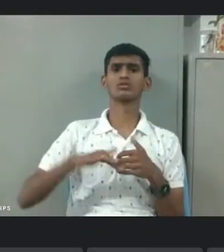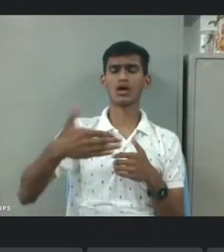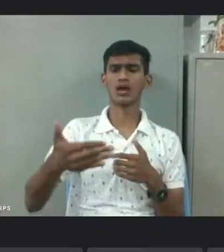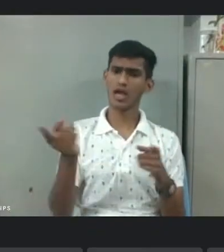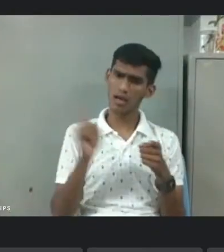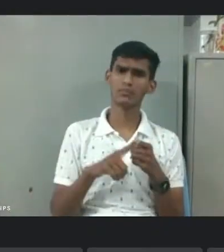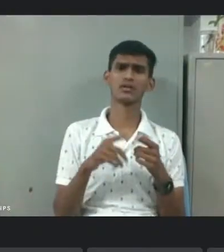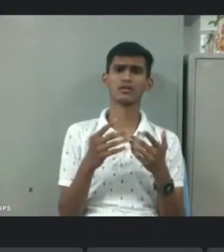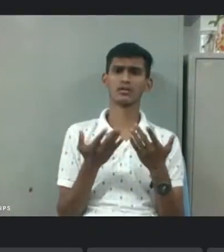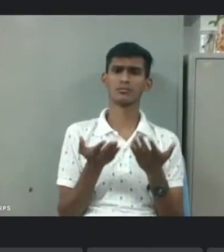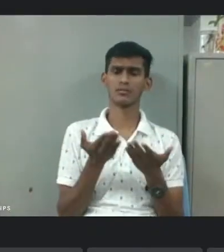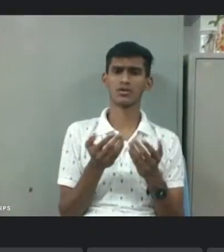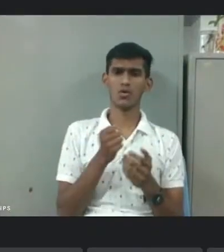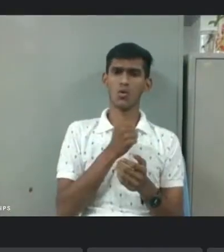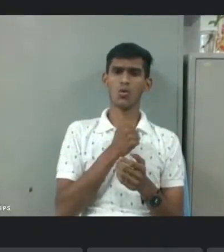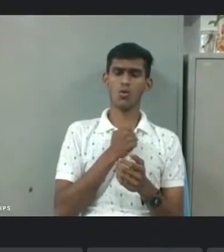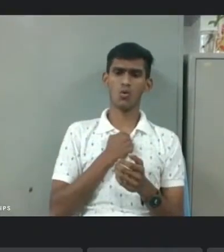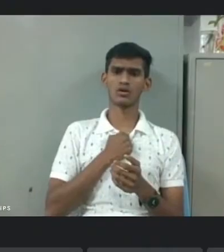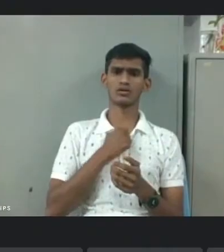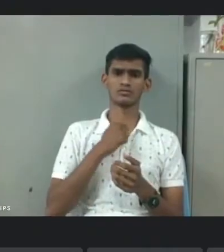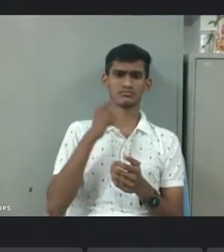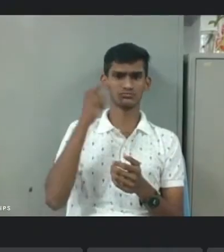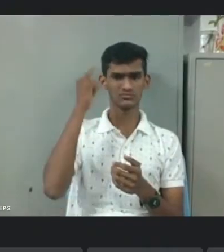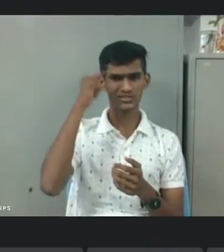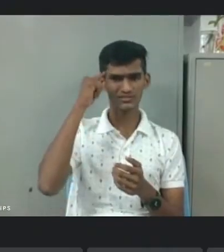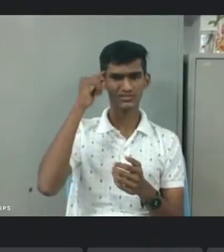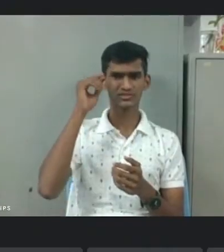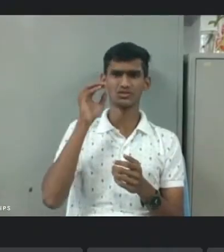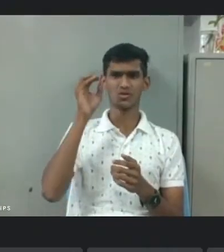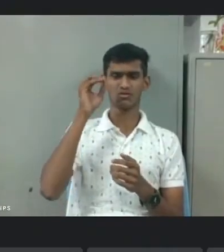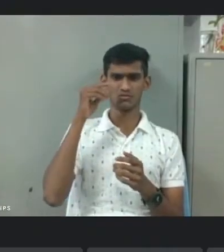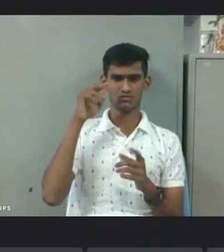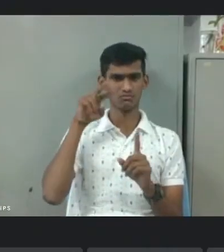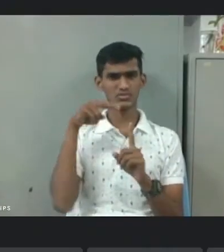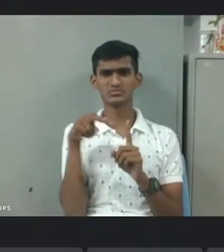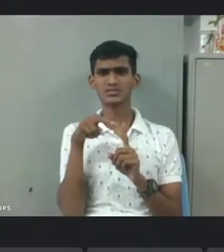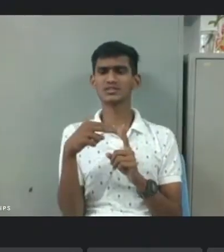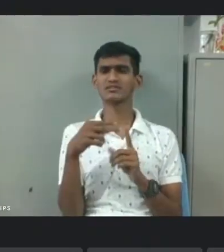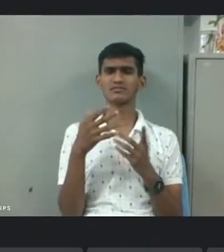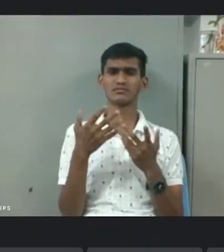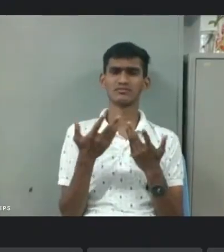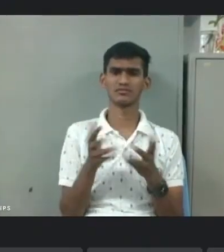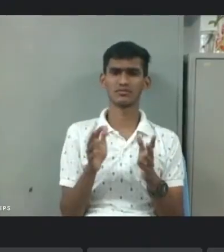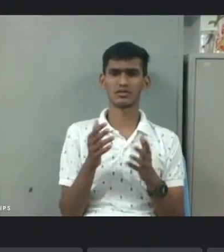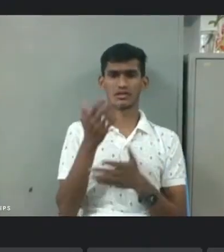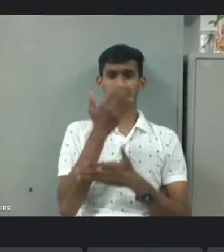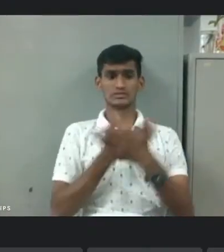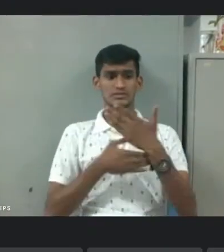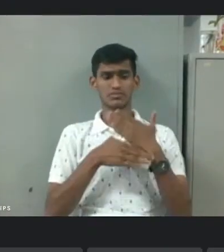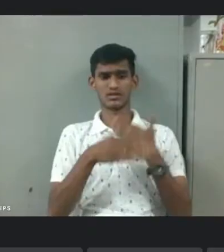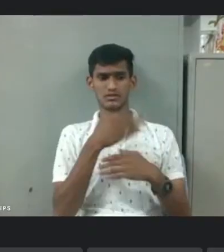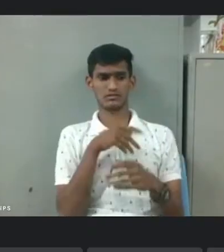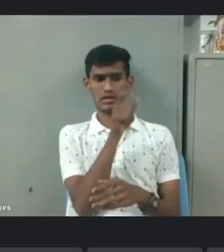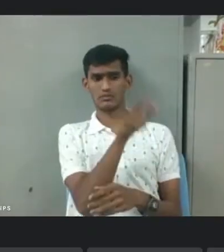ആ ഒരു ചിന്താഗതി നമ്മളുടെ എല്ലാ മേഖലകളിലും എത്തിയിട്ടില്ല. എപ്പോഴും ഭിന്നശേഷി അവർക്ക് വരുന്ന ഒരു